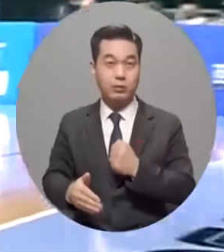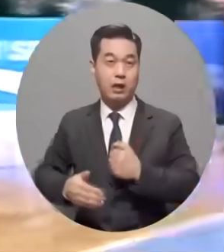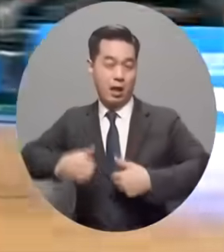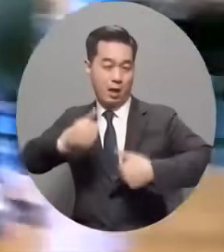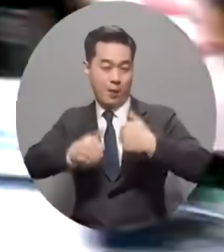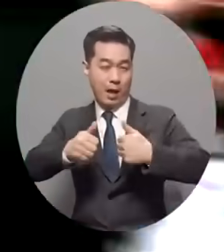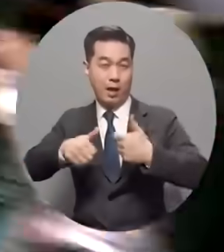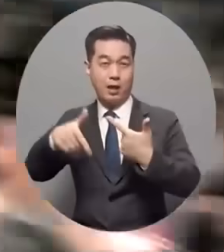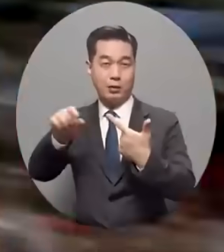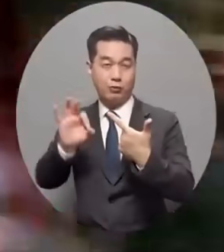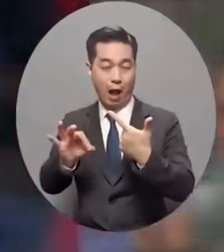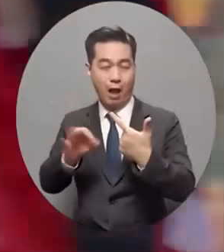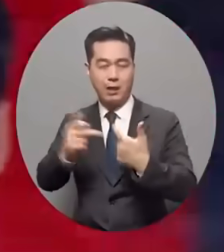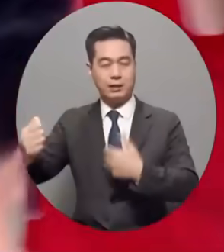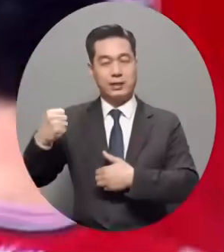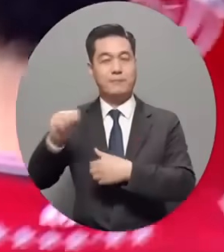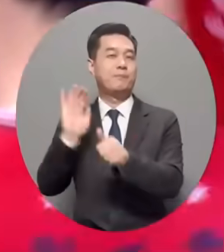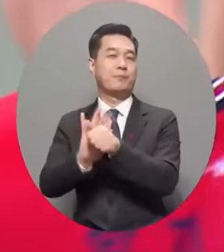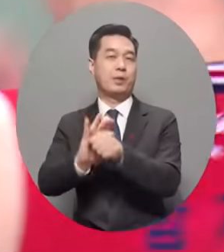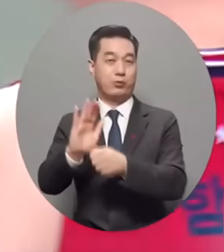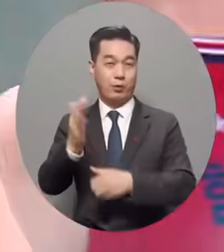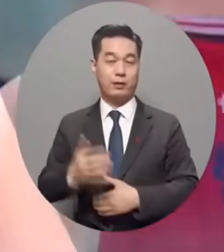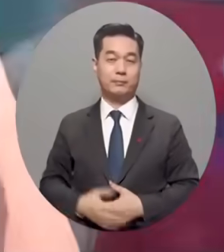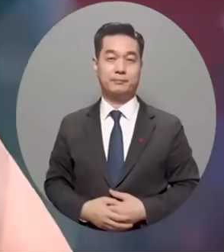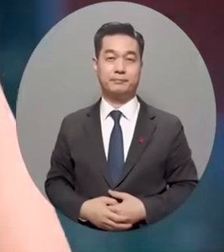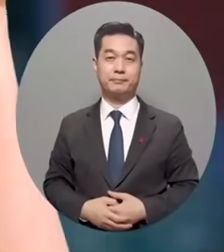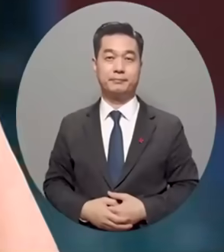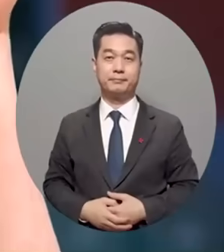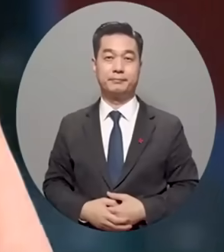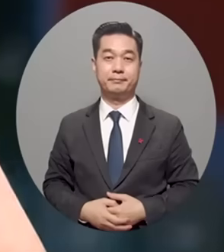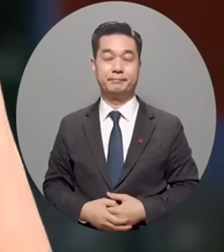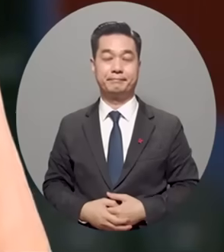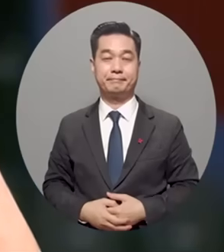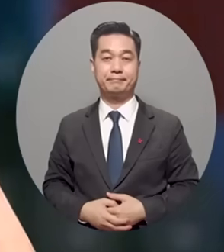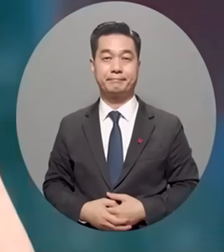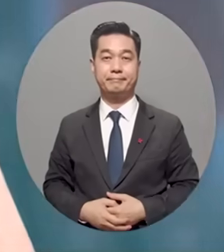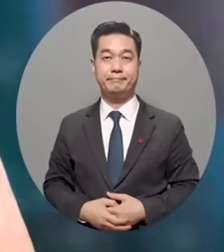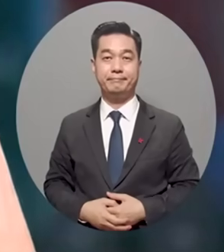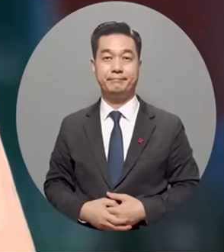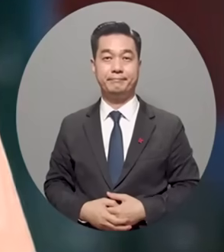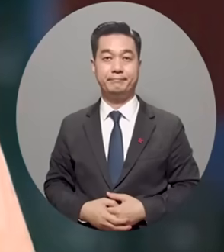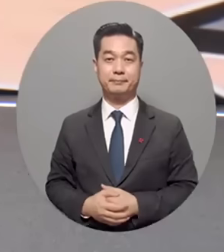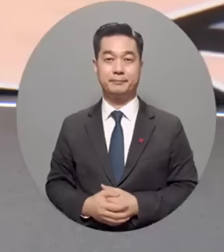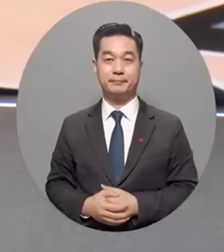한창인 팀에 큰 힘이 되고 있습니다. MBC 뉴스 김수근입니다.